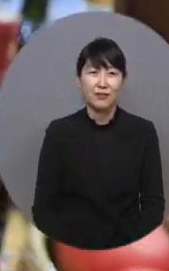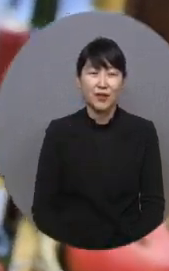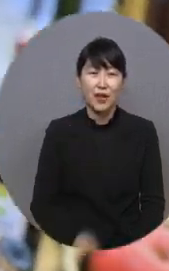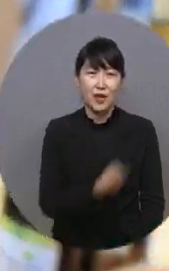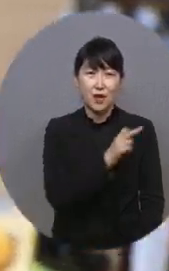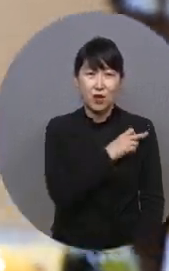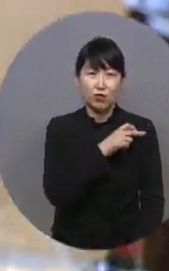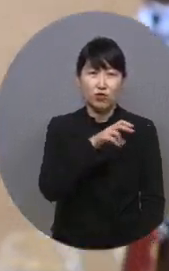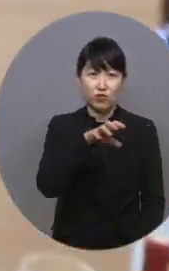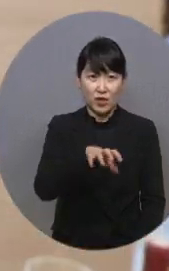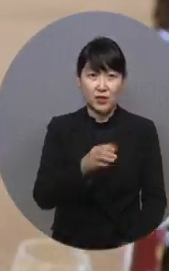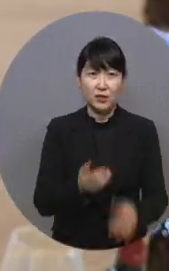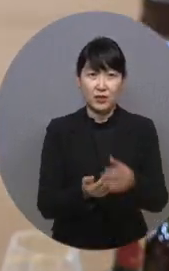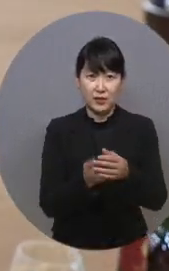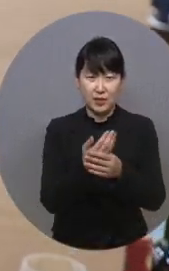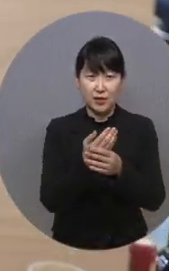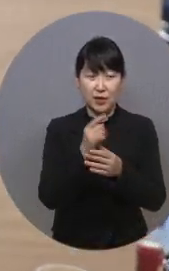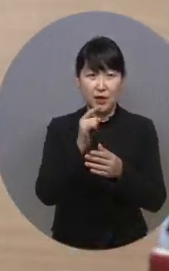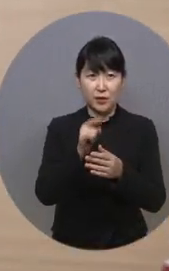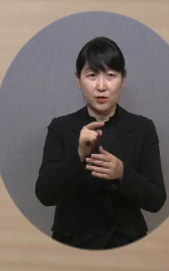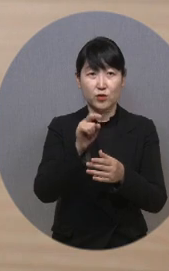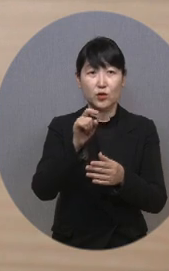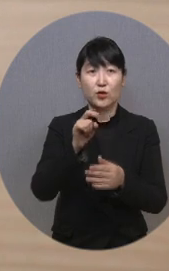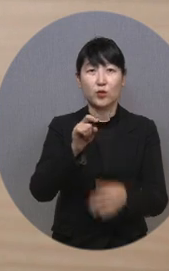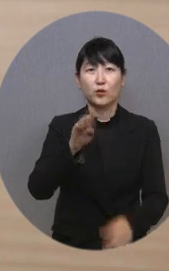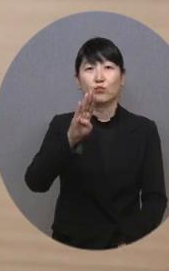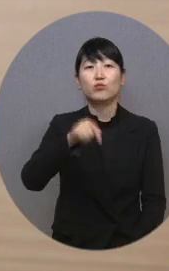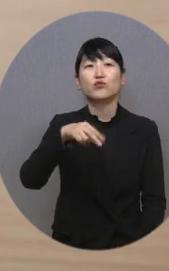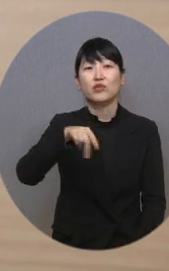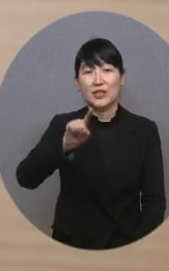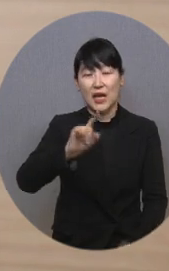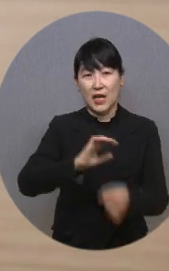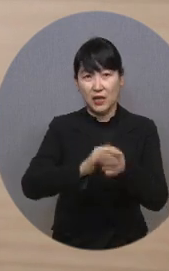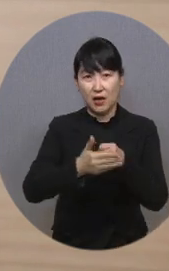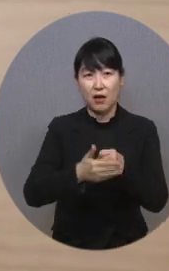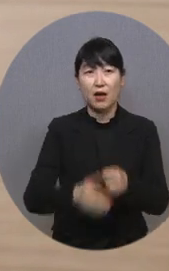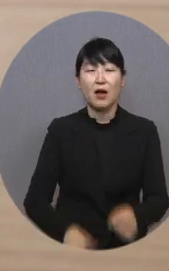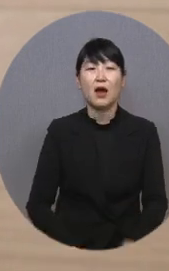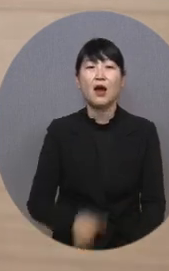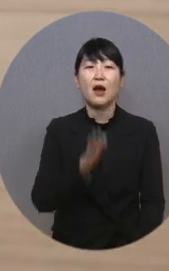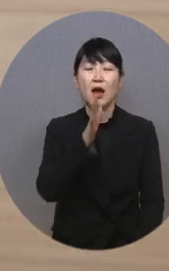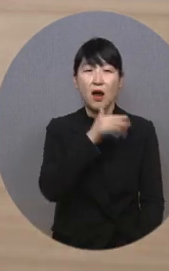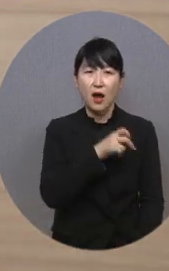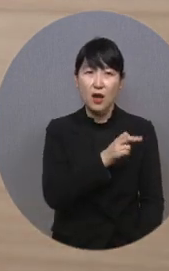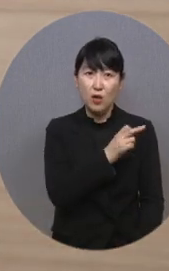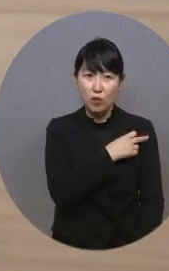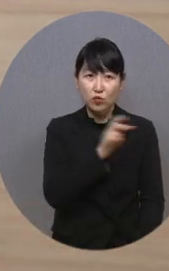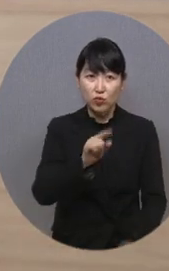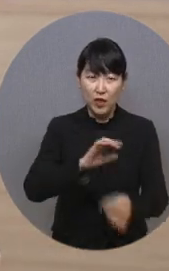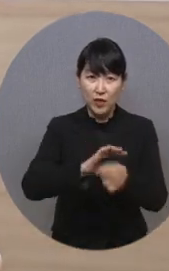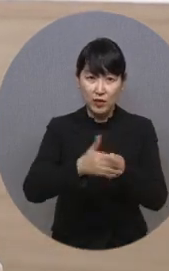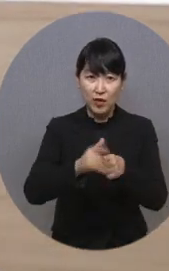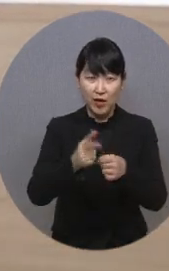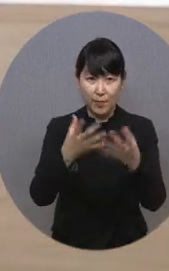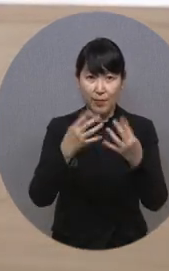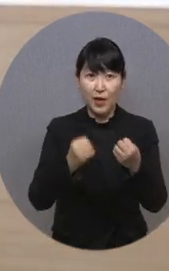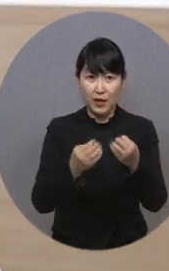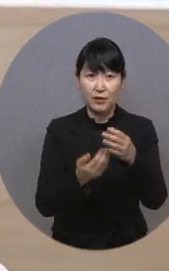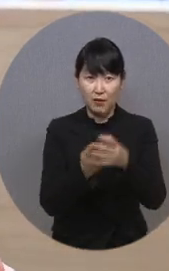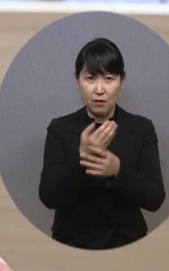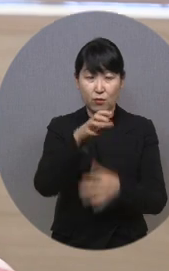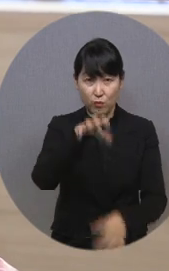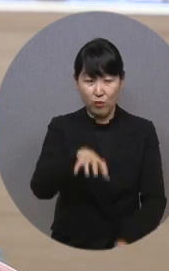영주에서 생산되고 있는 품종 부사입니다. 아, 영주가 이 사과의 주산지라고 들었어요. 예,